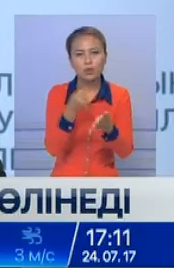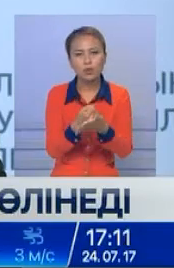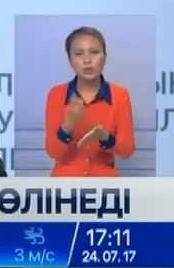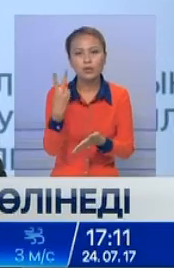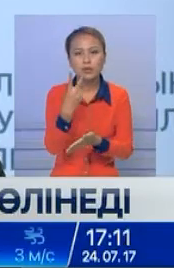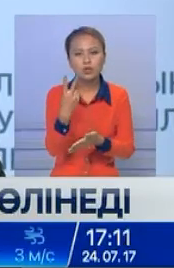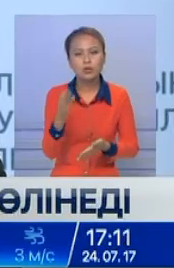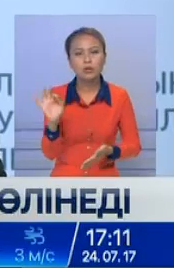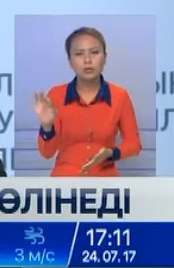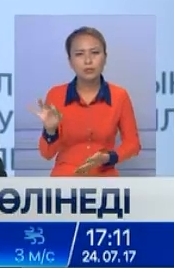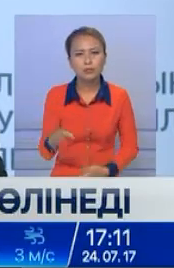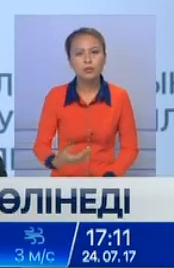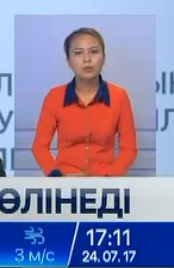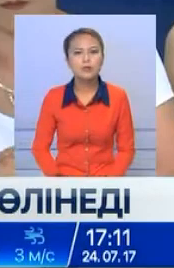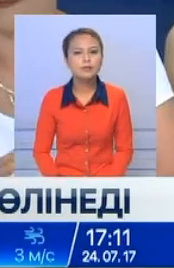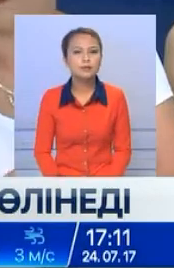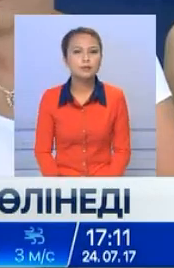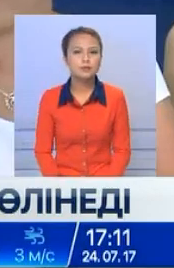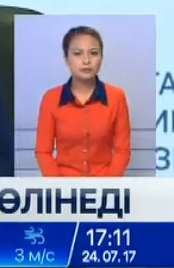аралығында қабылданады.